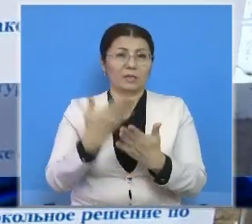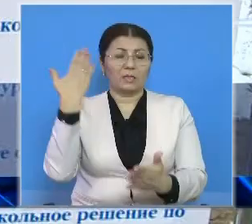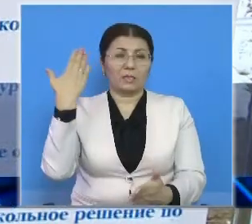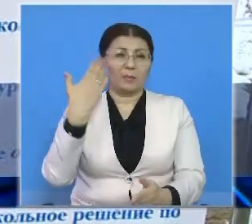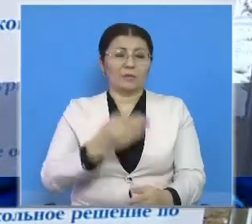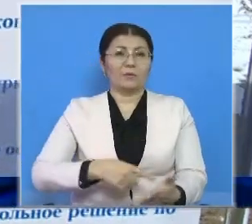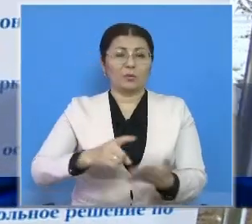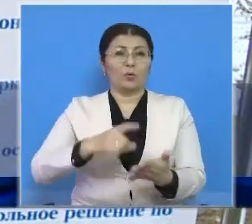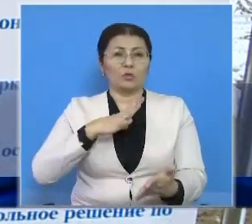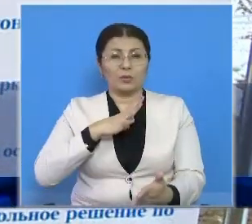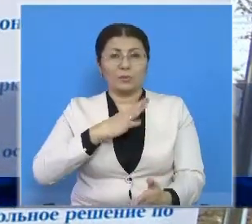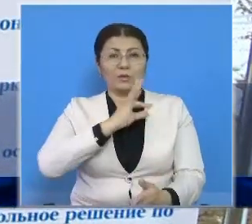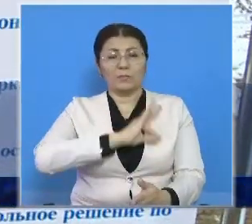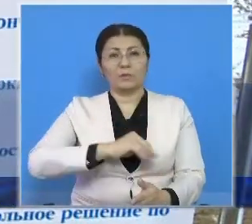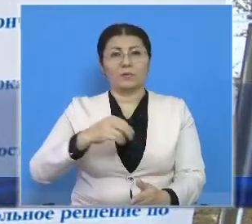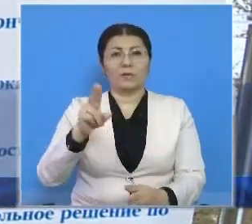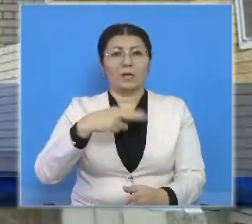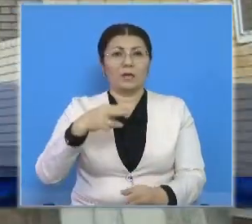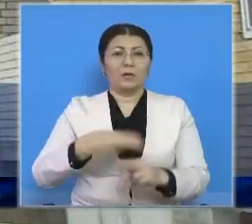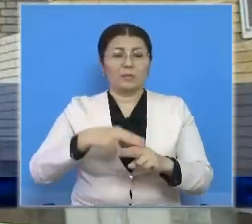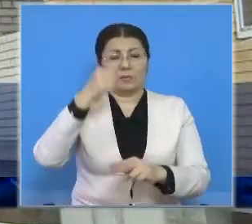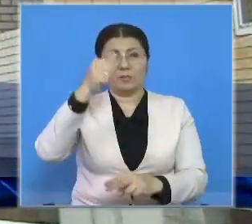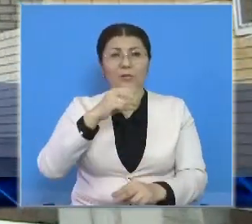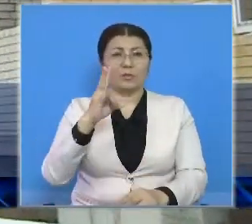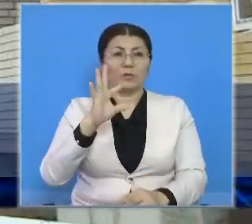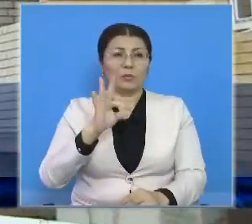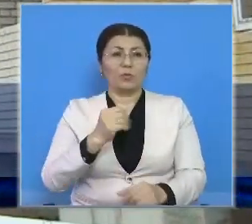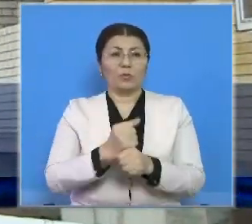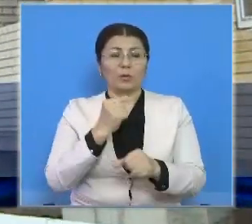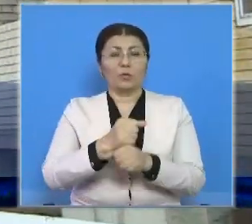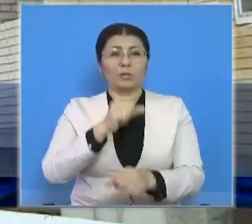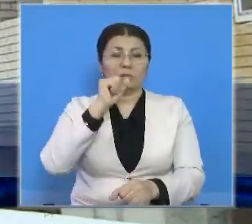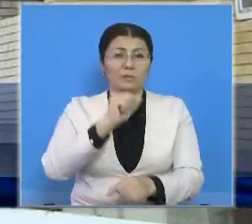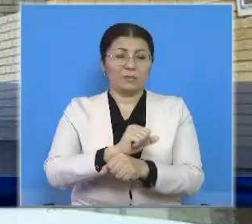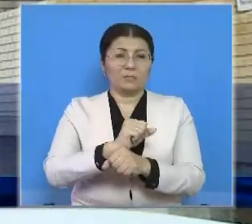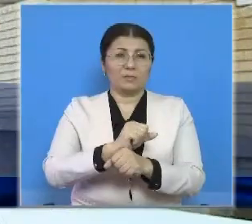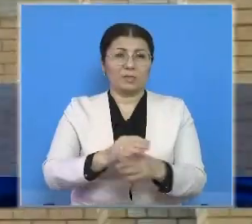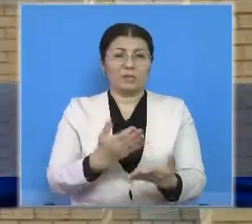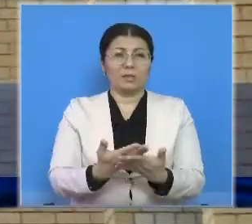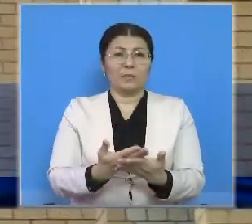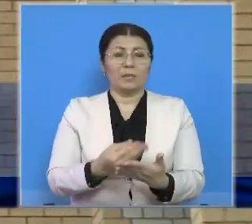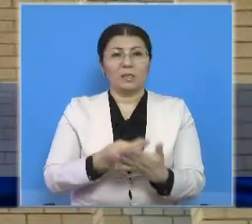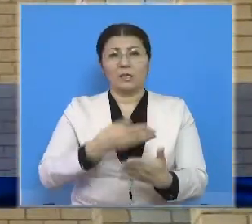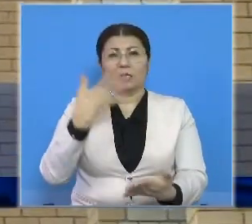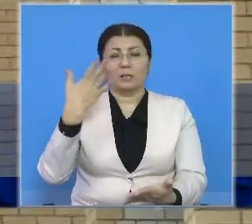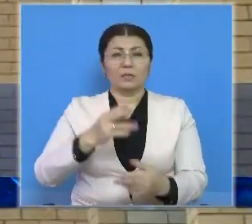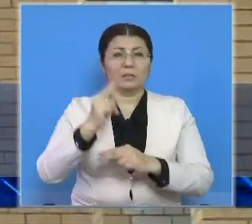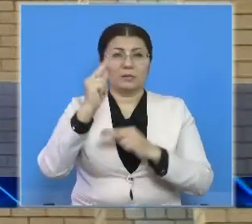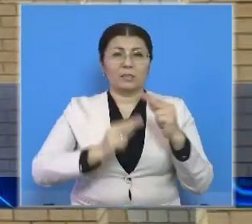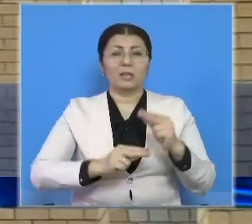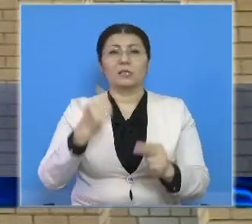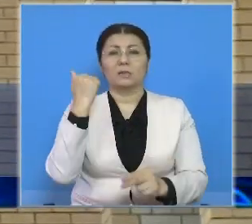в эксплуатацию в декабре этого года. Однако работы стоят из-за проектировщиков, а также из-за подорожания